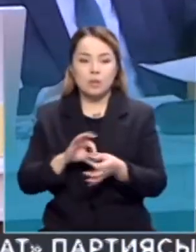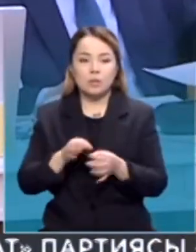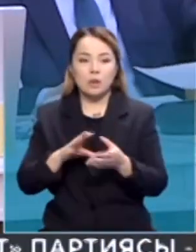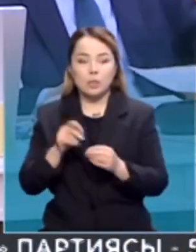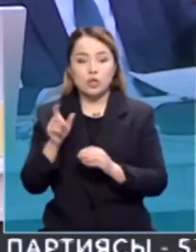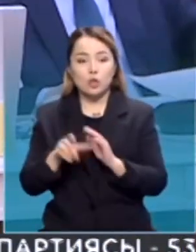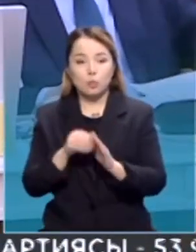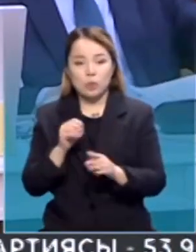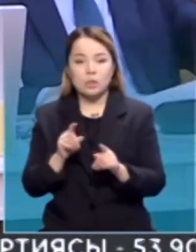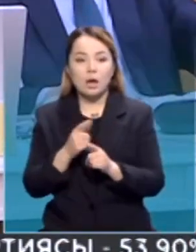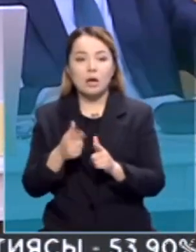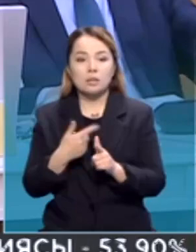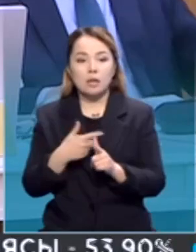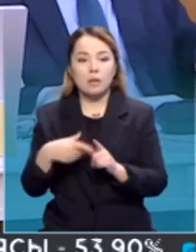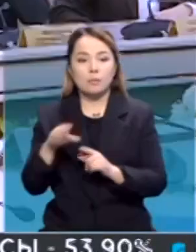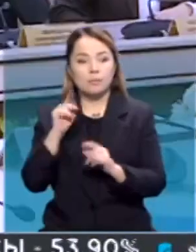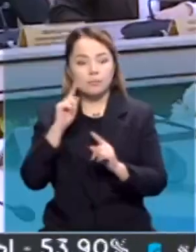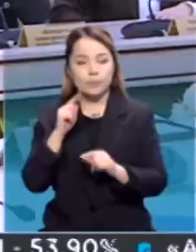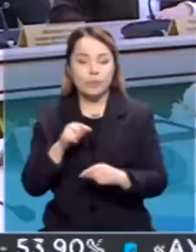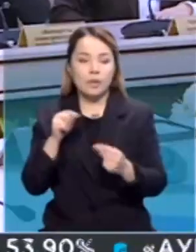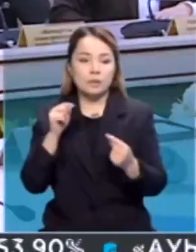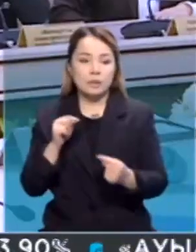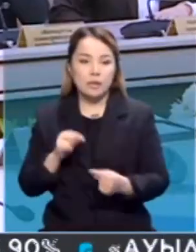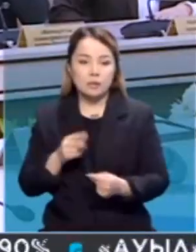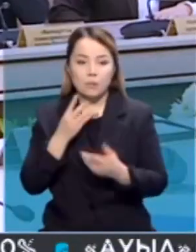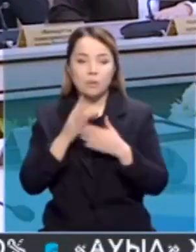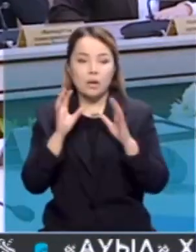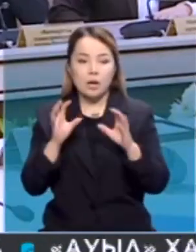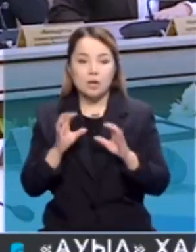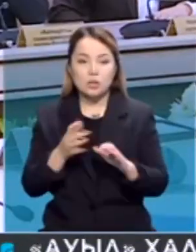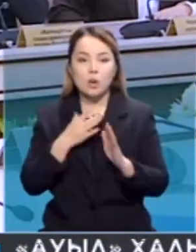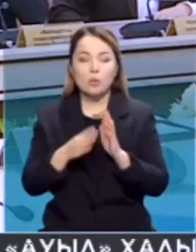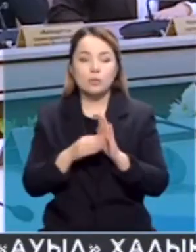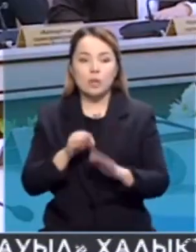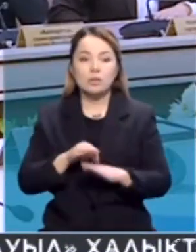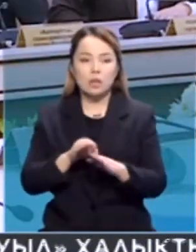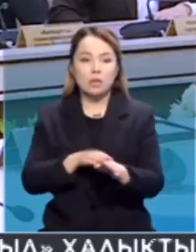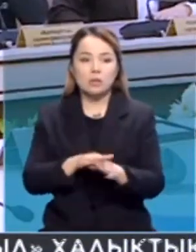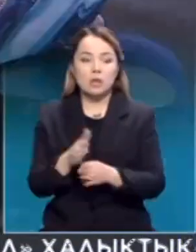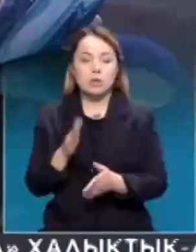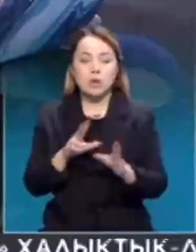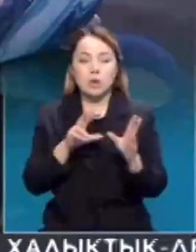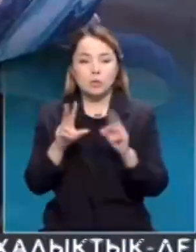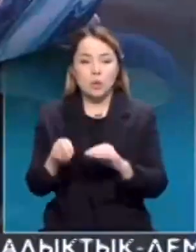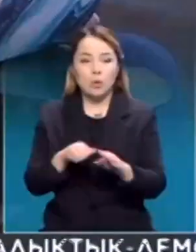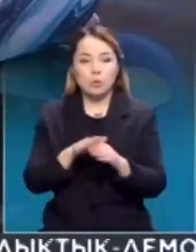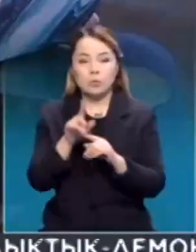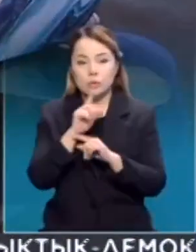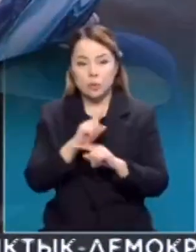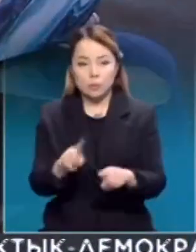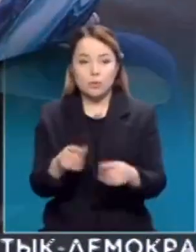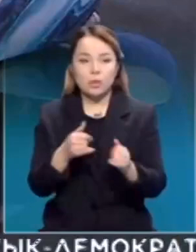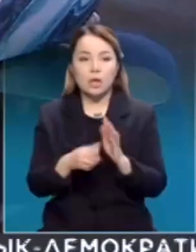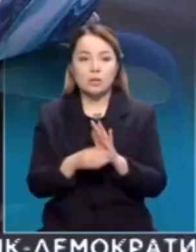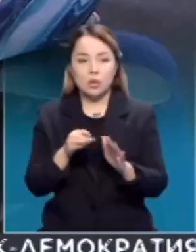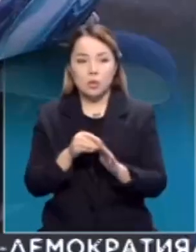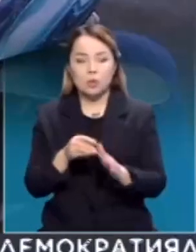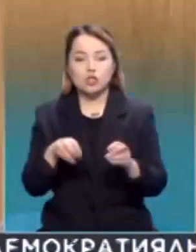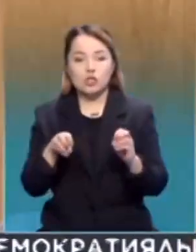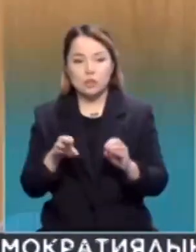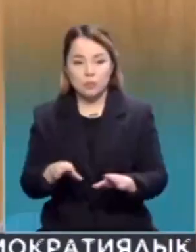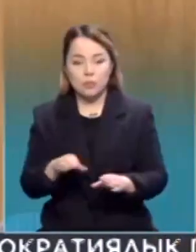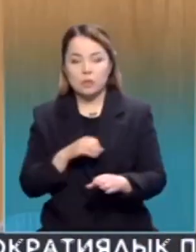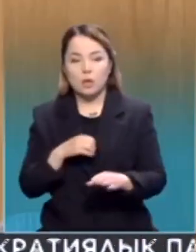белгілі. Конституцияға сәйкес олар сайлауалды бағдарламасында көрсетілген уәдесін орындай алмаса, сайлаушылардың шешімімен орнын